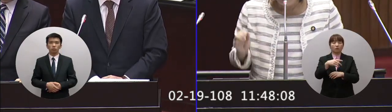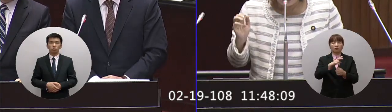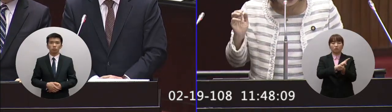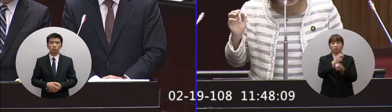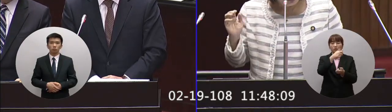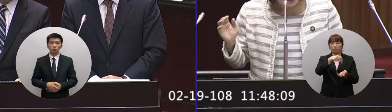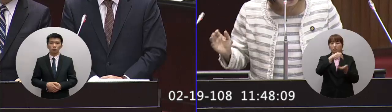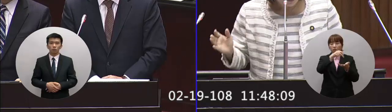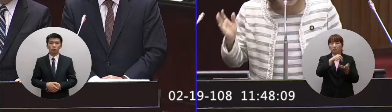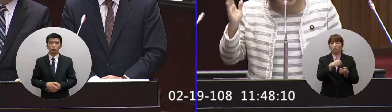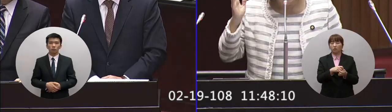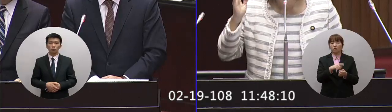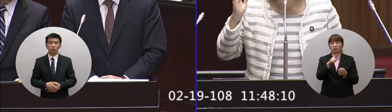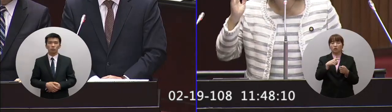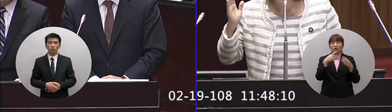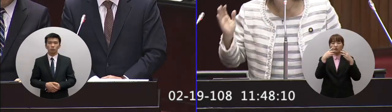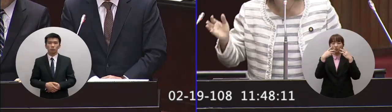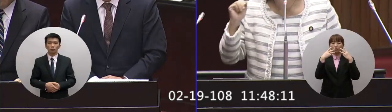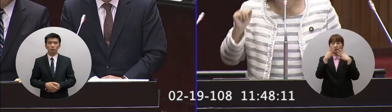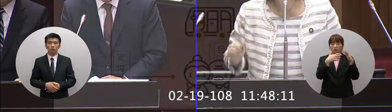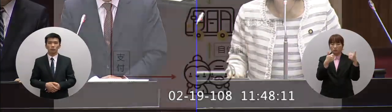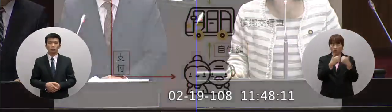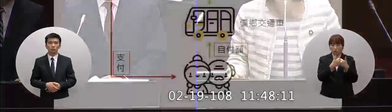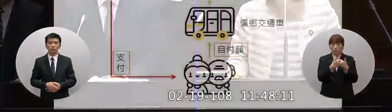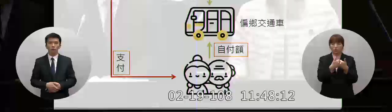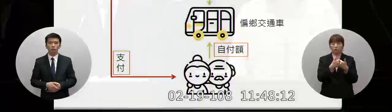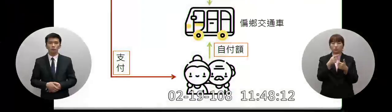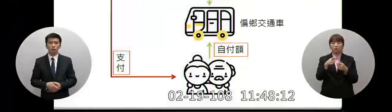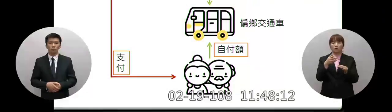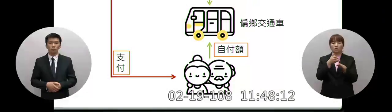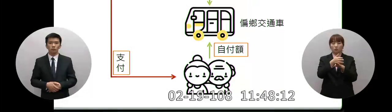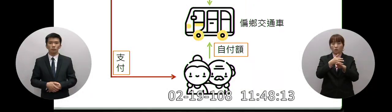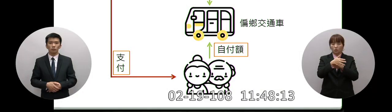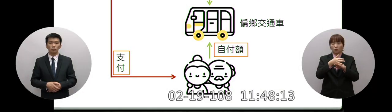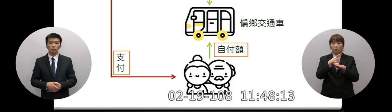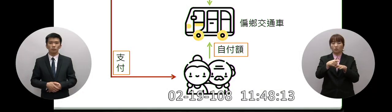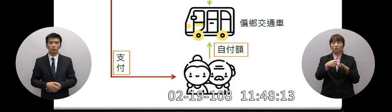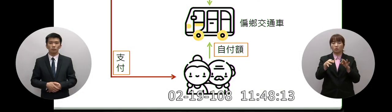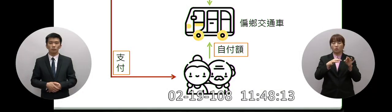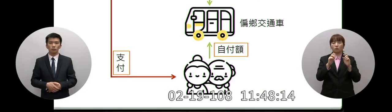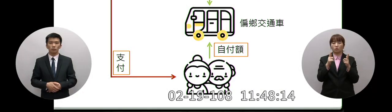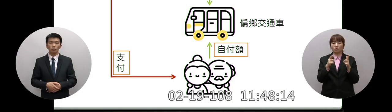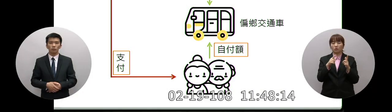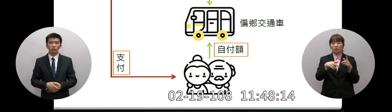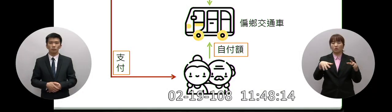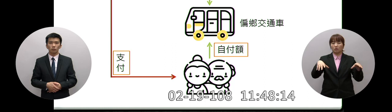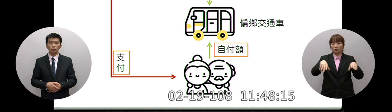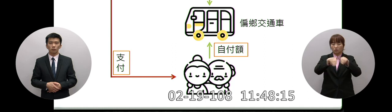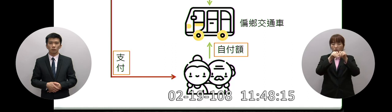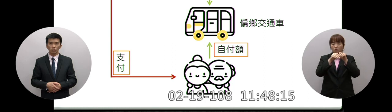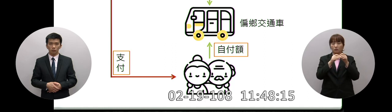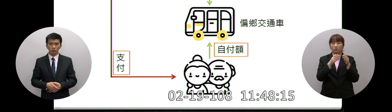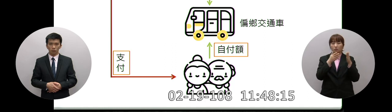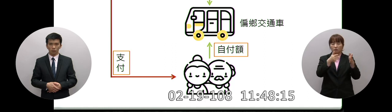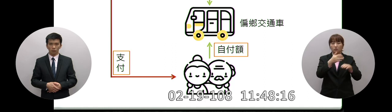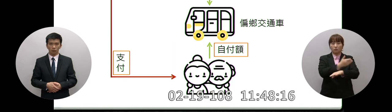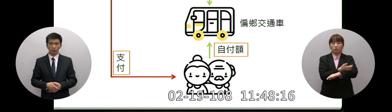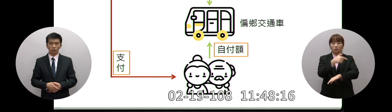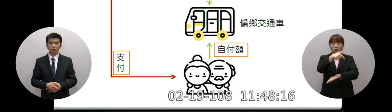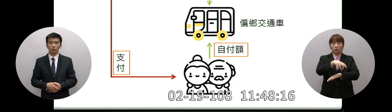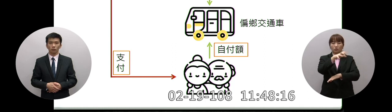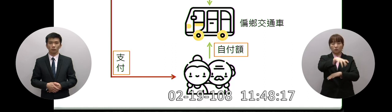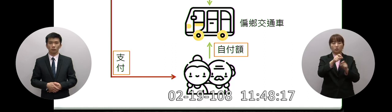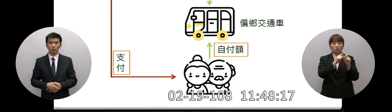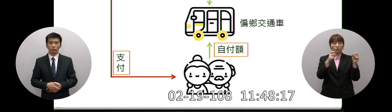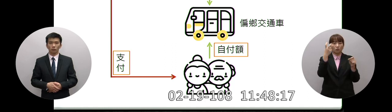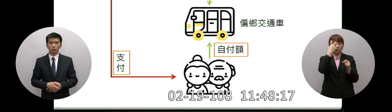到了，非营利组织或非营业车辆这个部分的整合。刚好我们偏乡地区的布点长